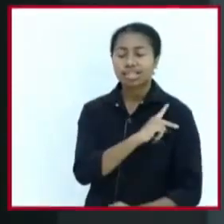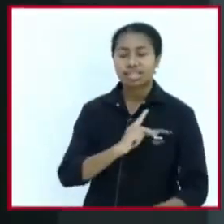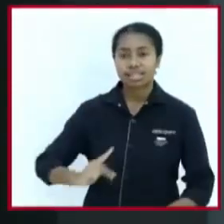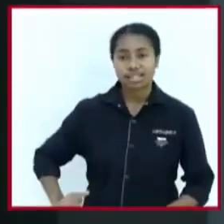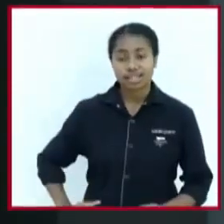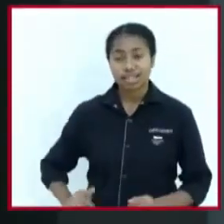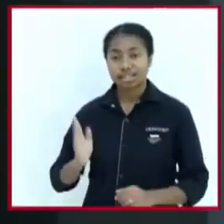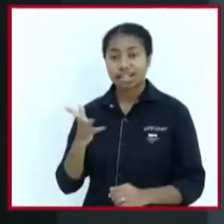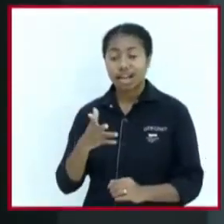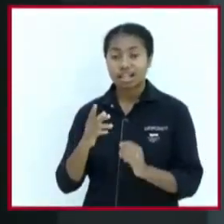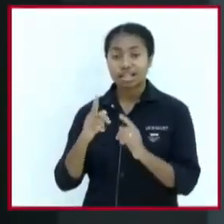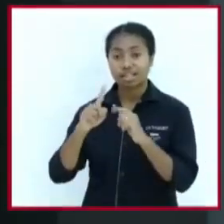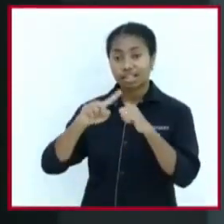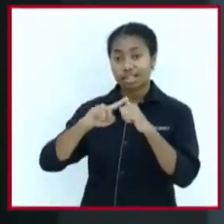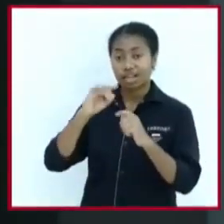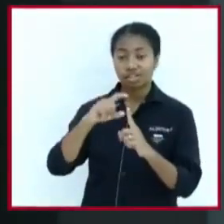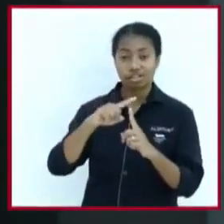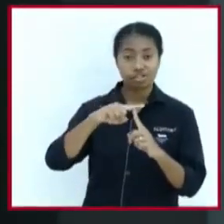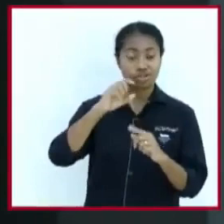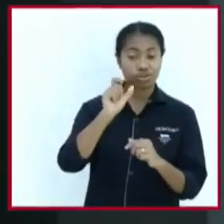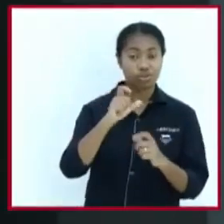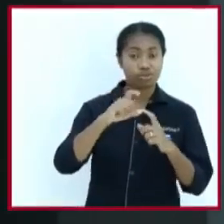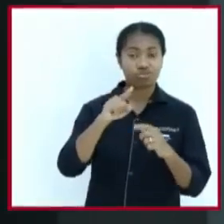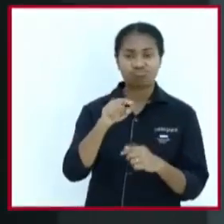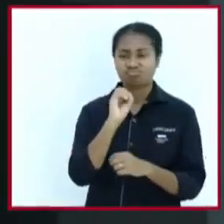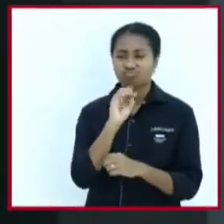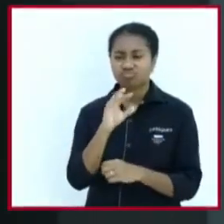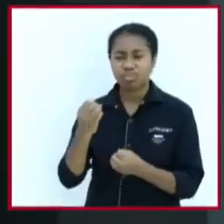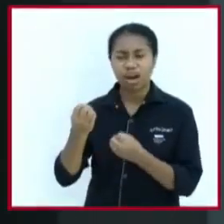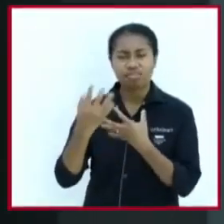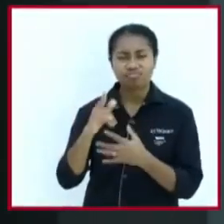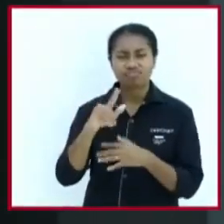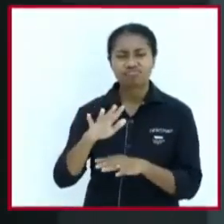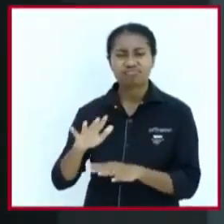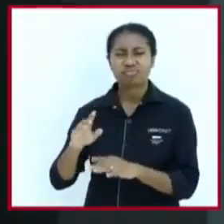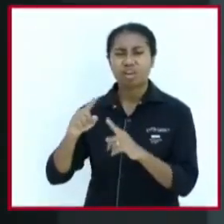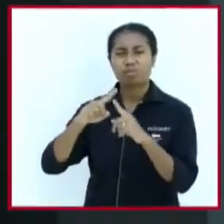banyak nasihat berkenaan dengan kemurtadan lihat